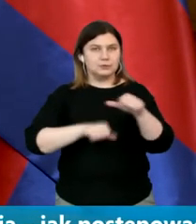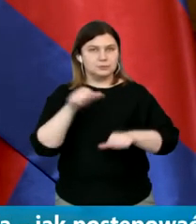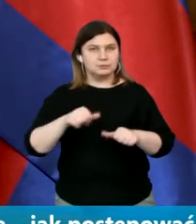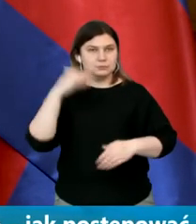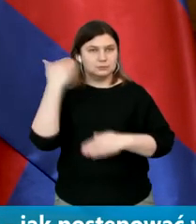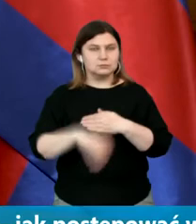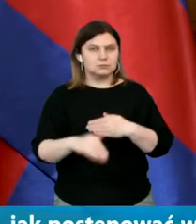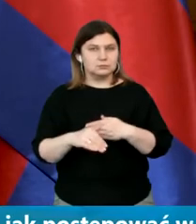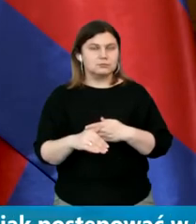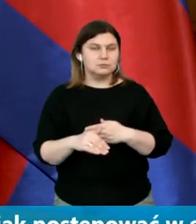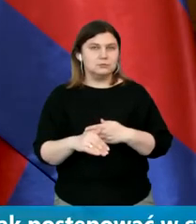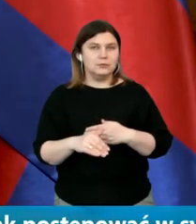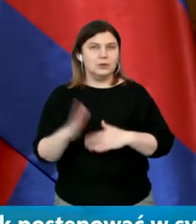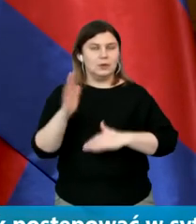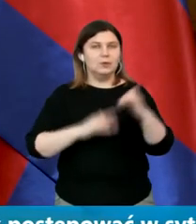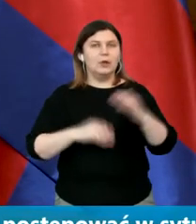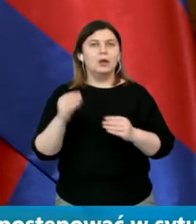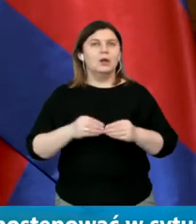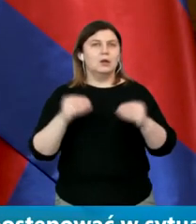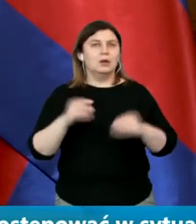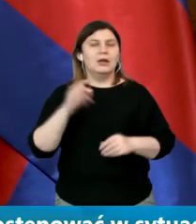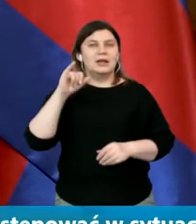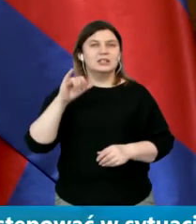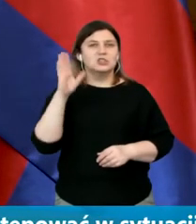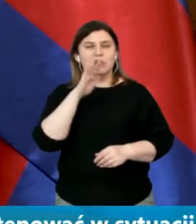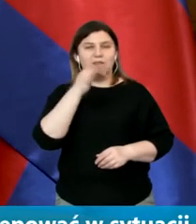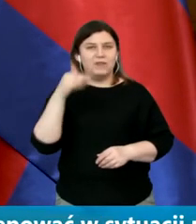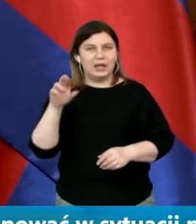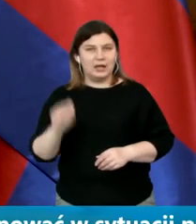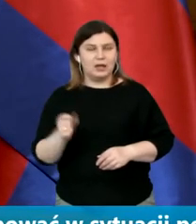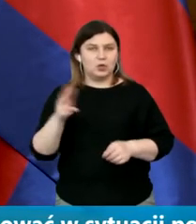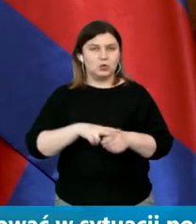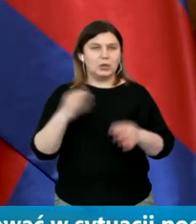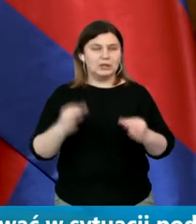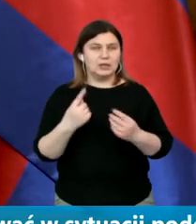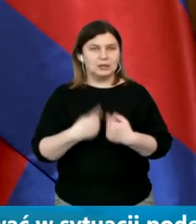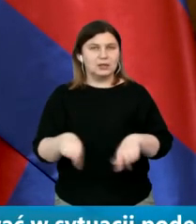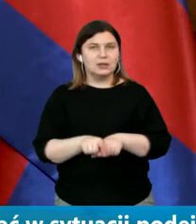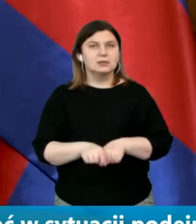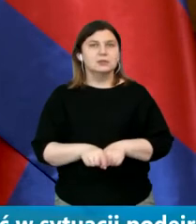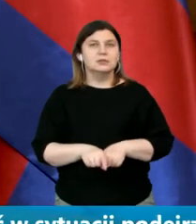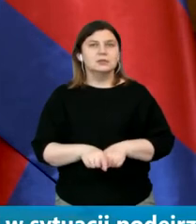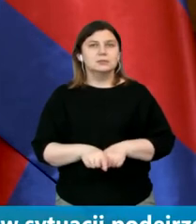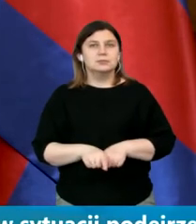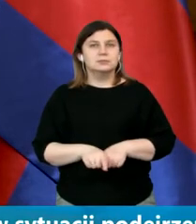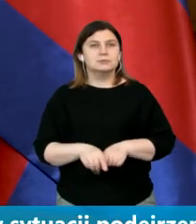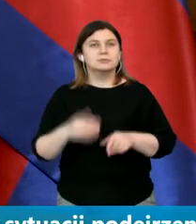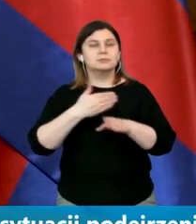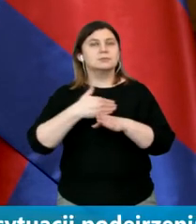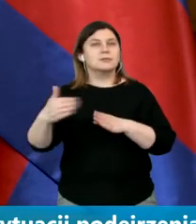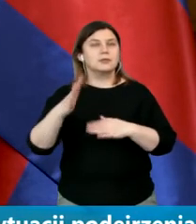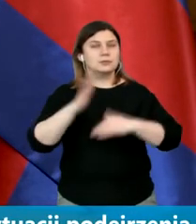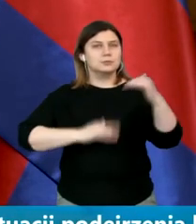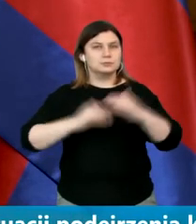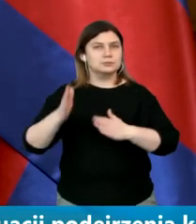koniec inwestycji na Szafera, tej, która w tej chwili jest realizowana. Natomiast dalsza